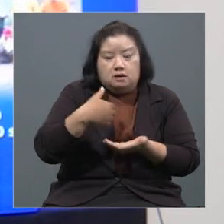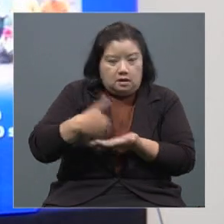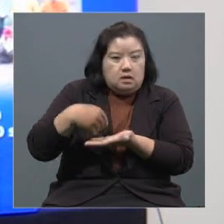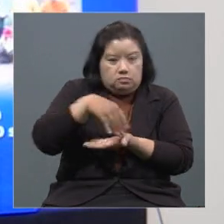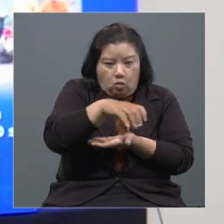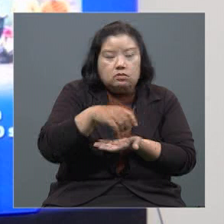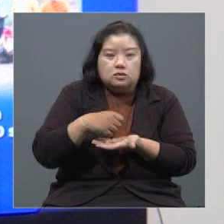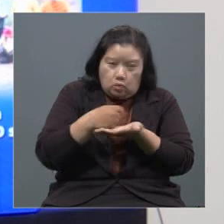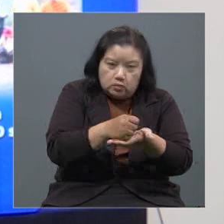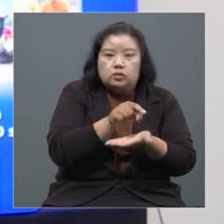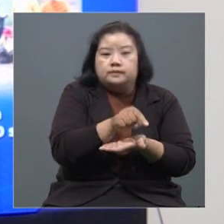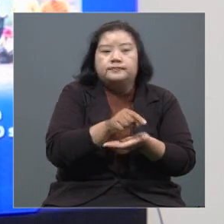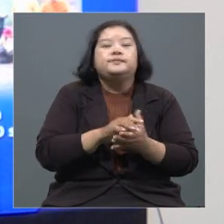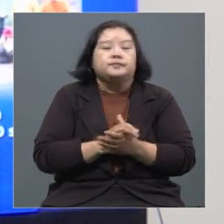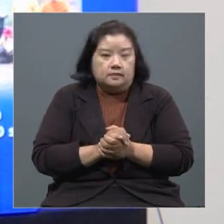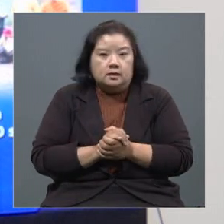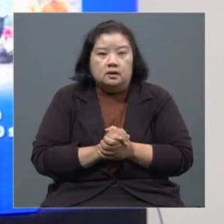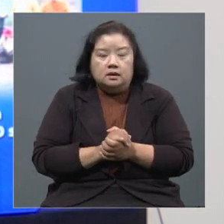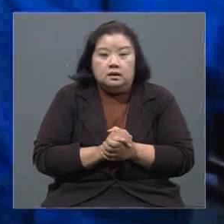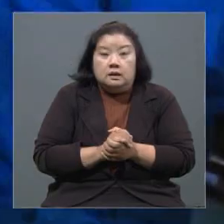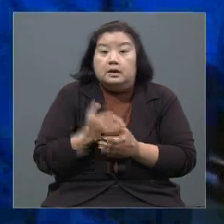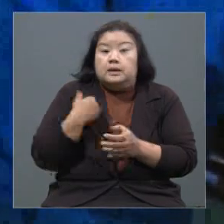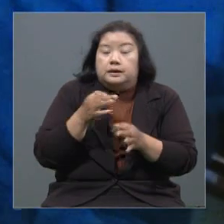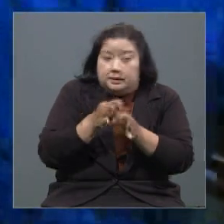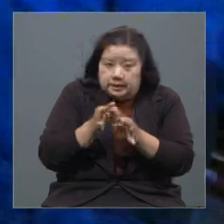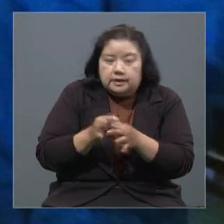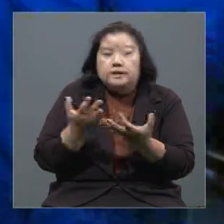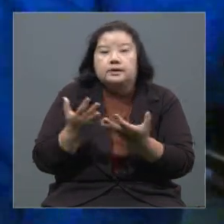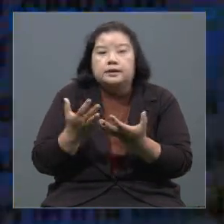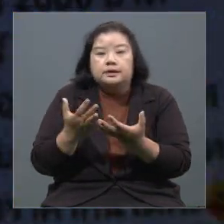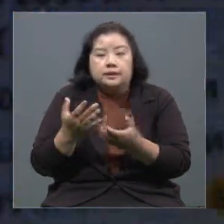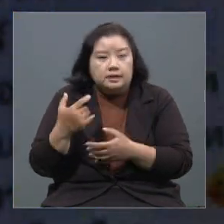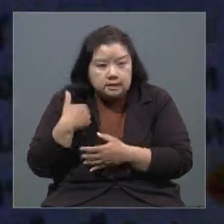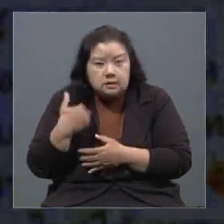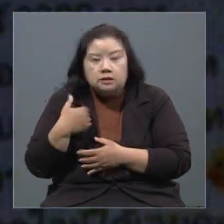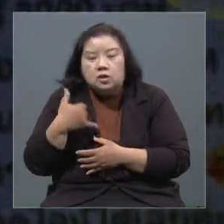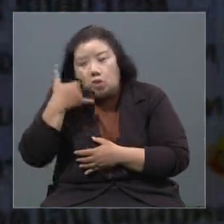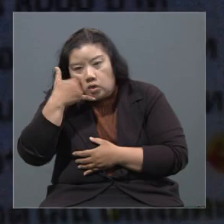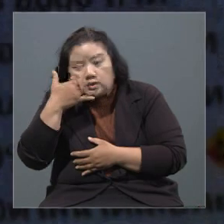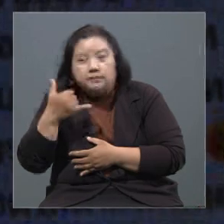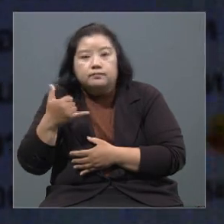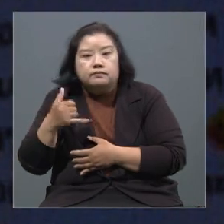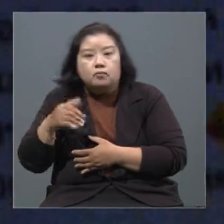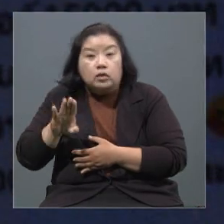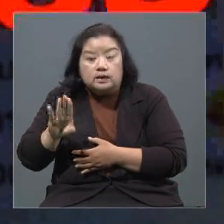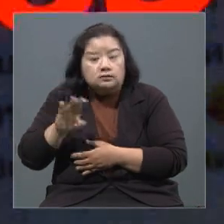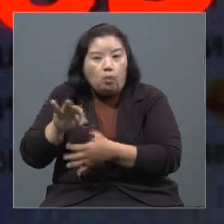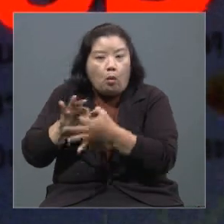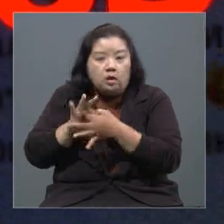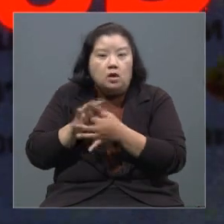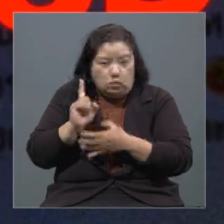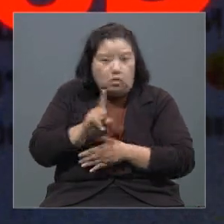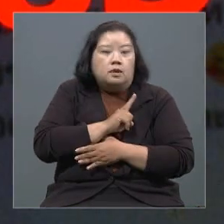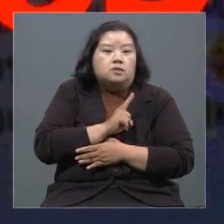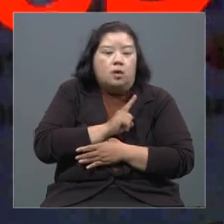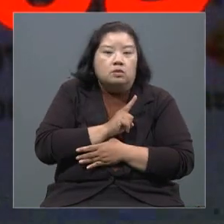บรรดาธนาคารหรือว่าตัวเครือข่ายของสัญญาณมือถือเองจะลอยตัวไม่ได้นะก็ต้องมามีส่วนในการช่วยรัฐช่วย